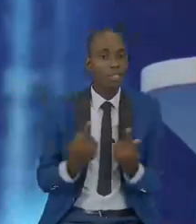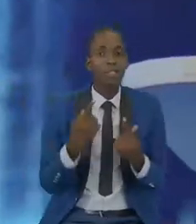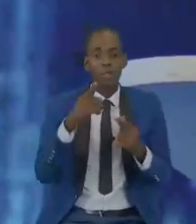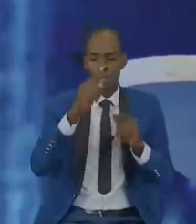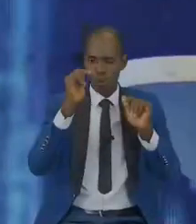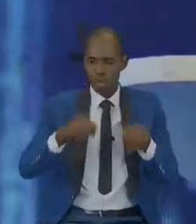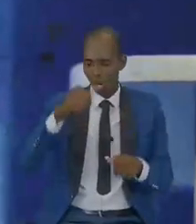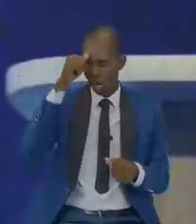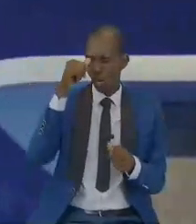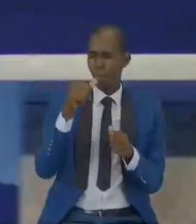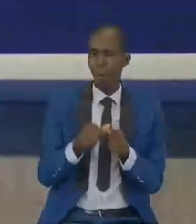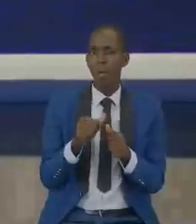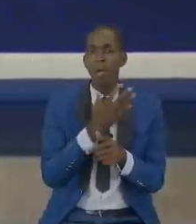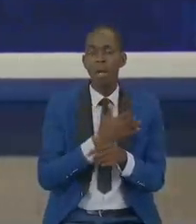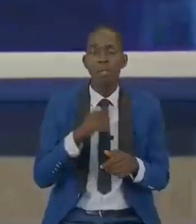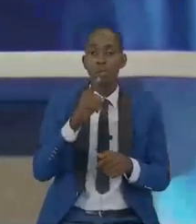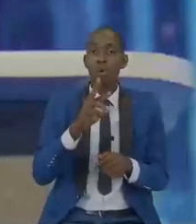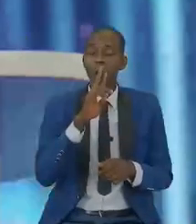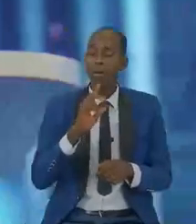te détournes de tout péché